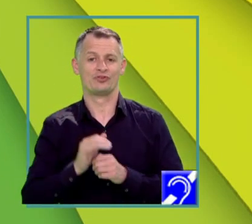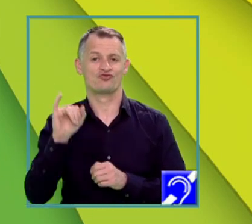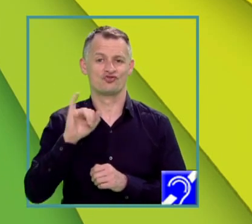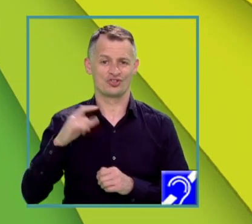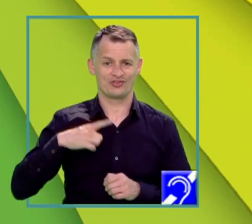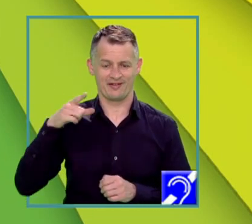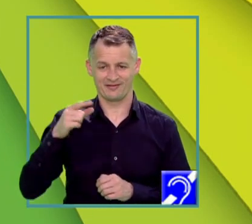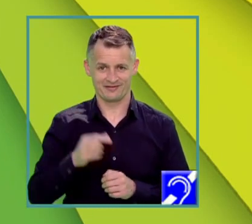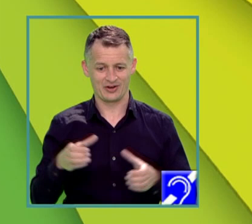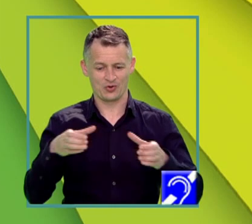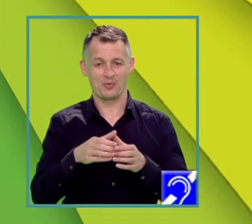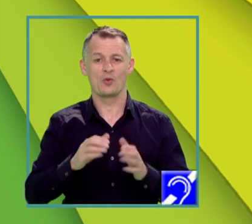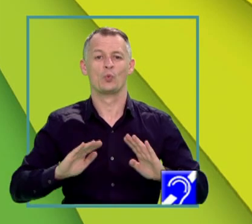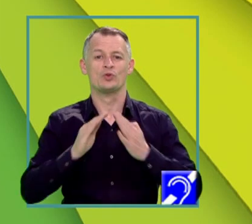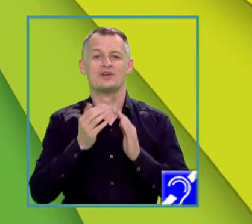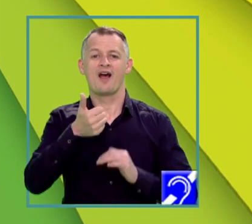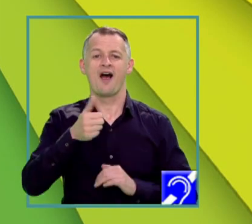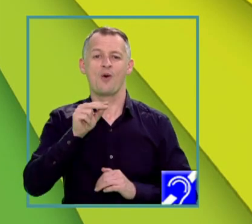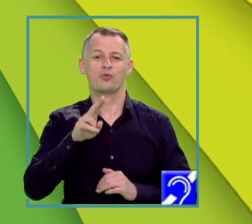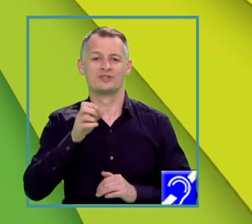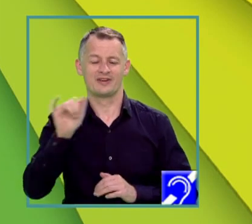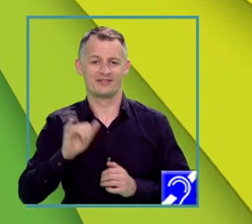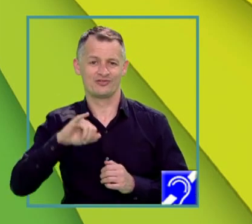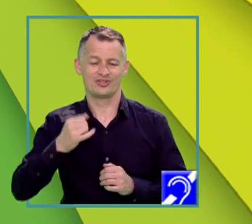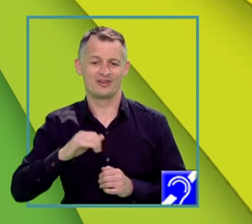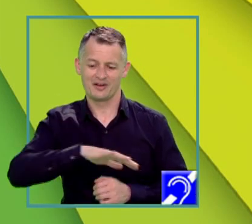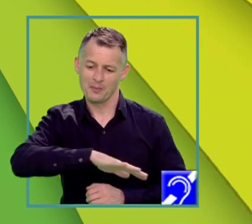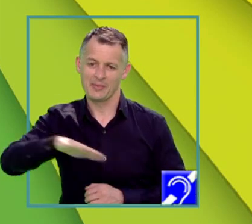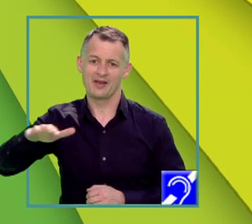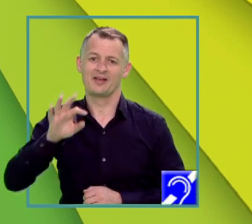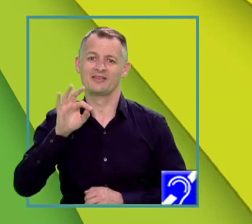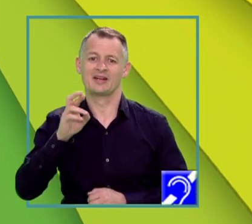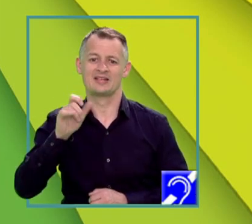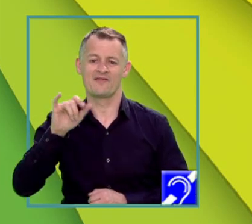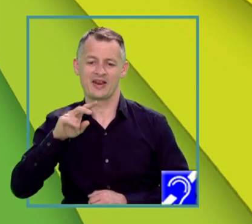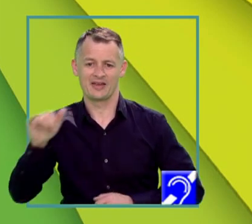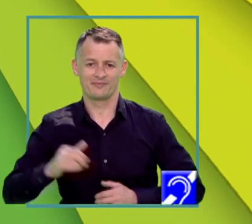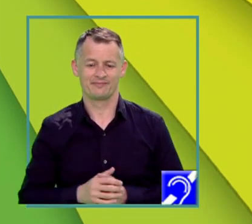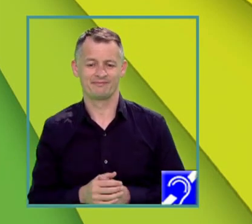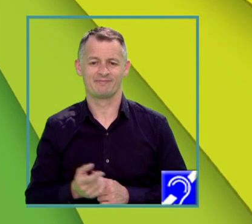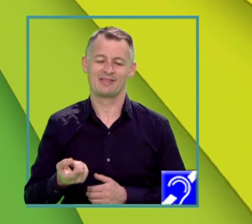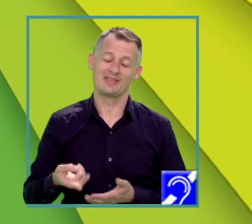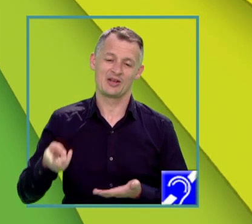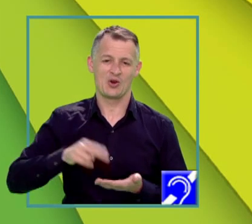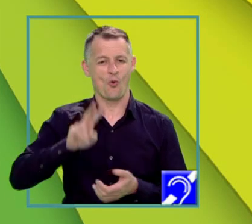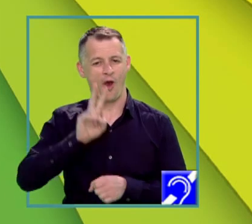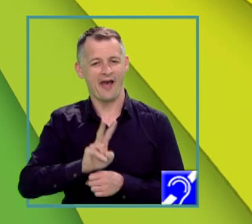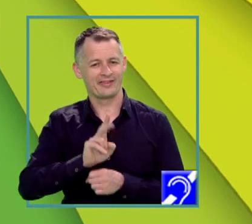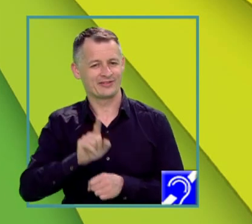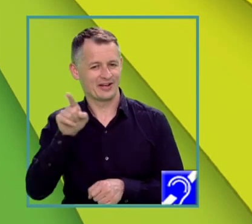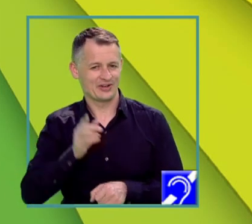sunt acestea grupa Munților Apuseni și Câmpia Transilvaniei din o atenție la acele note și acele